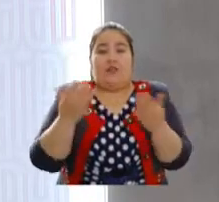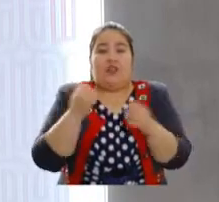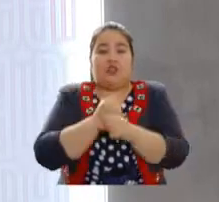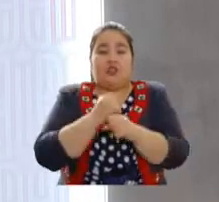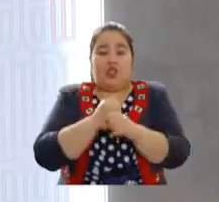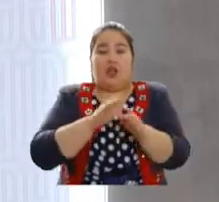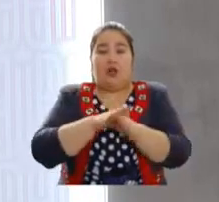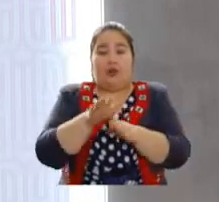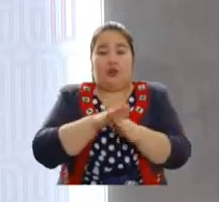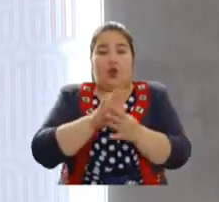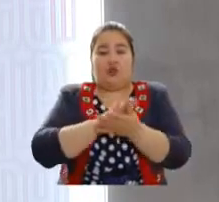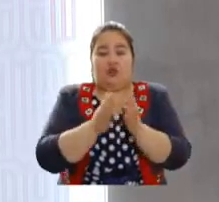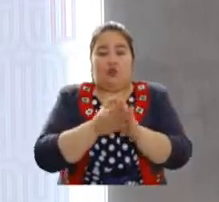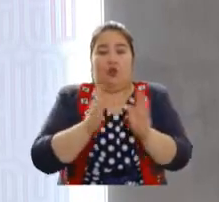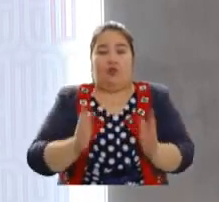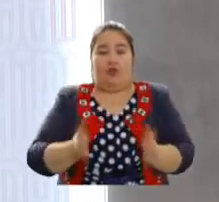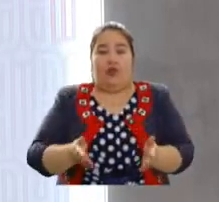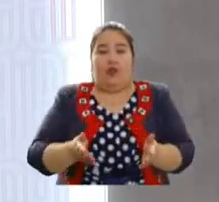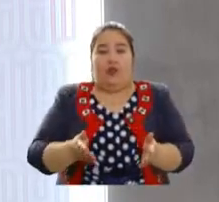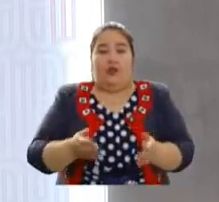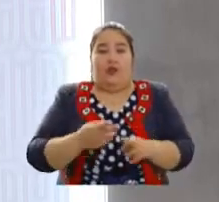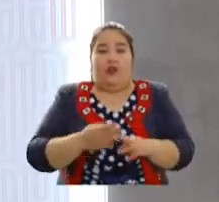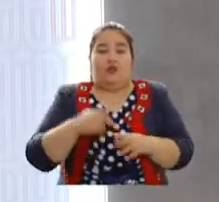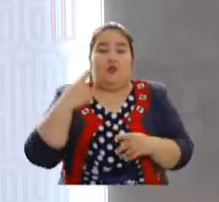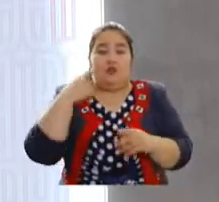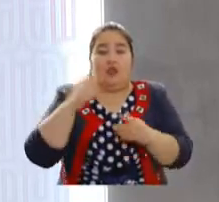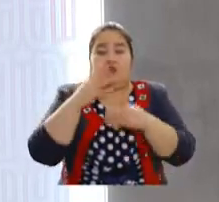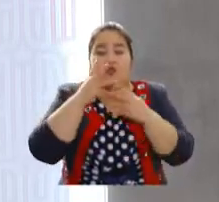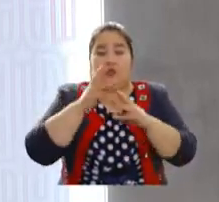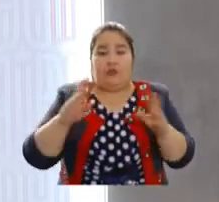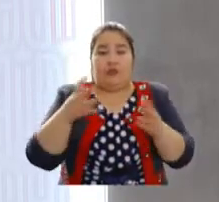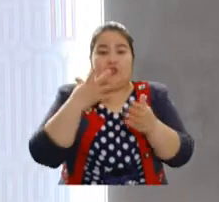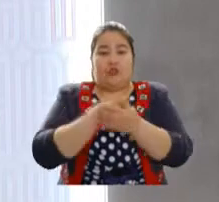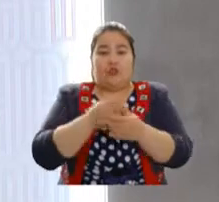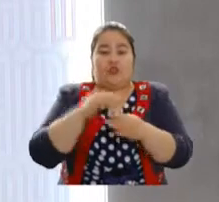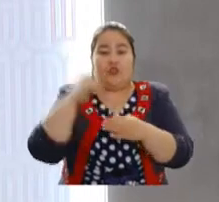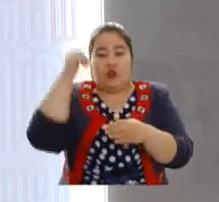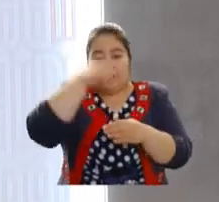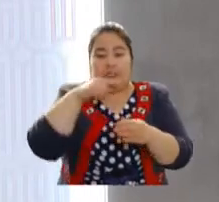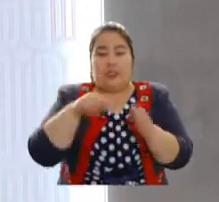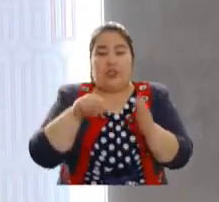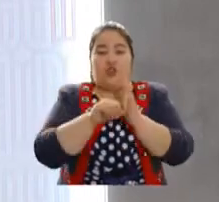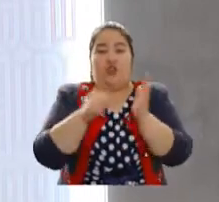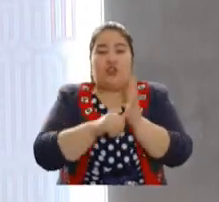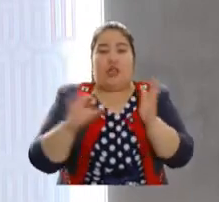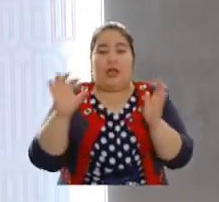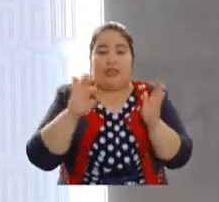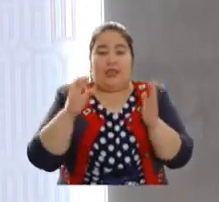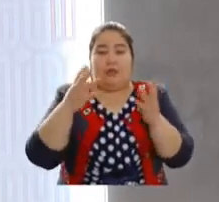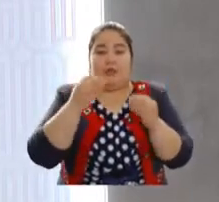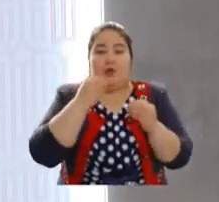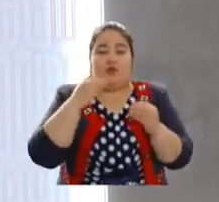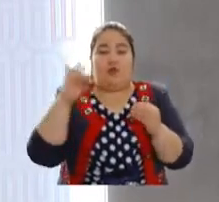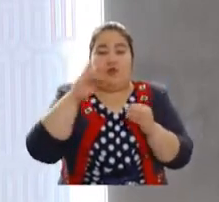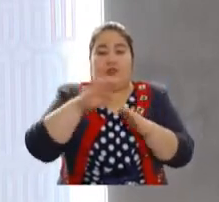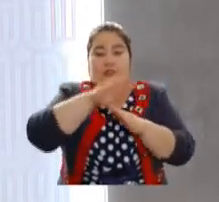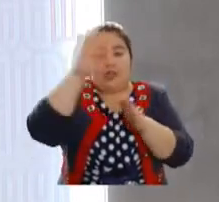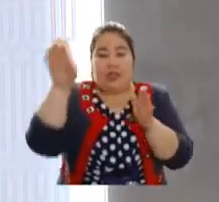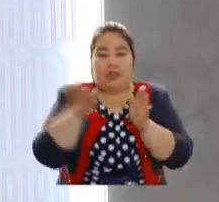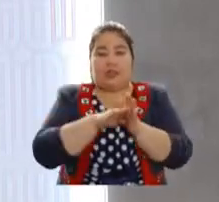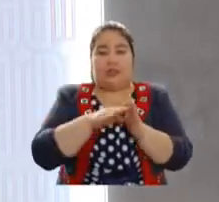ishlar amalga oshirilmoqda? Muhtaram yurtboshimizning joriy yil 16 oktyabrda oziq-ovqat mahsulotlari